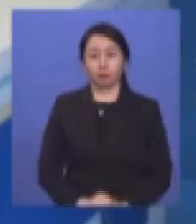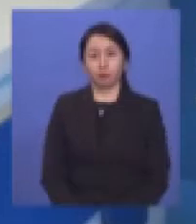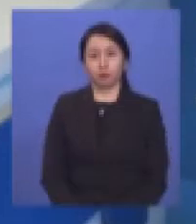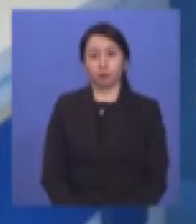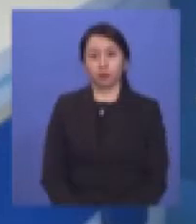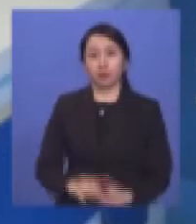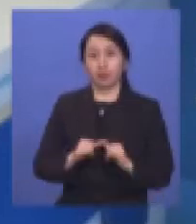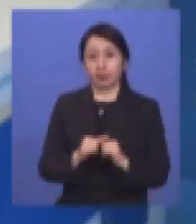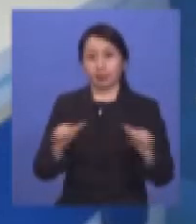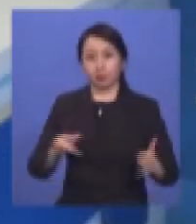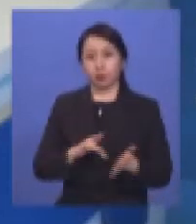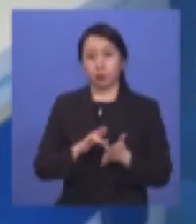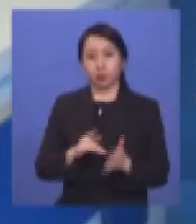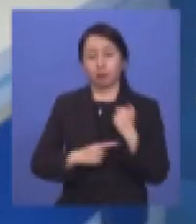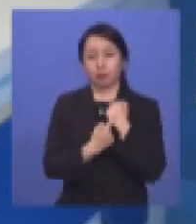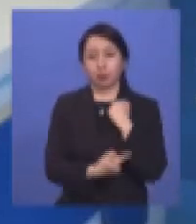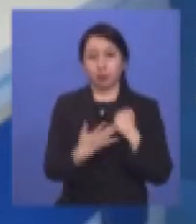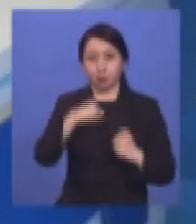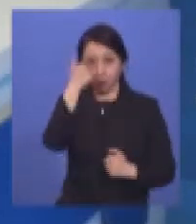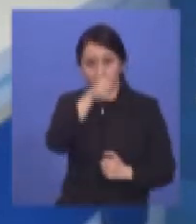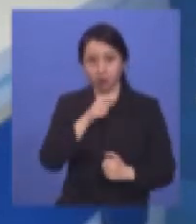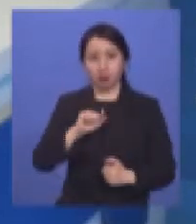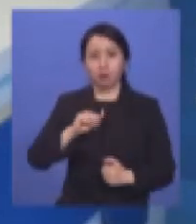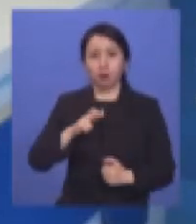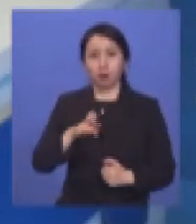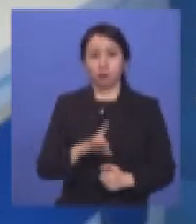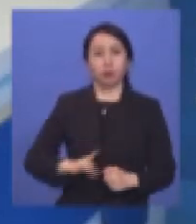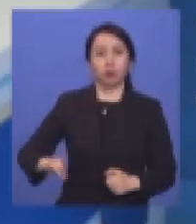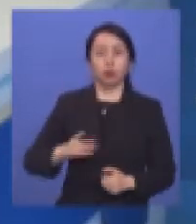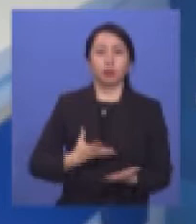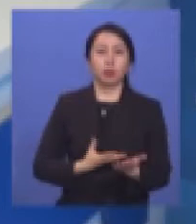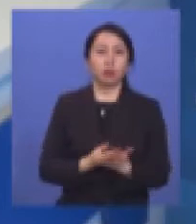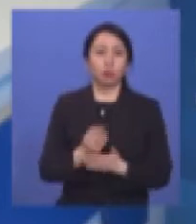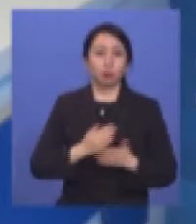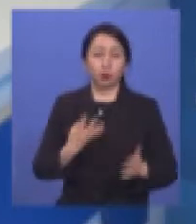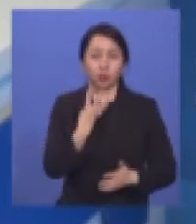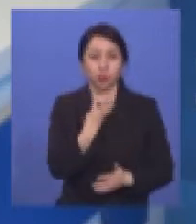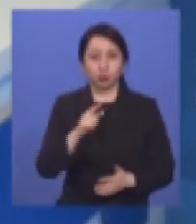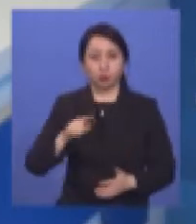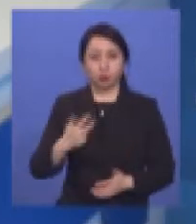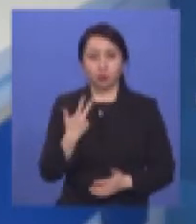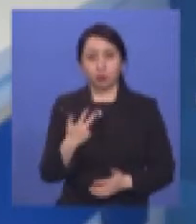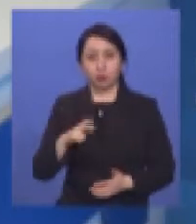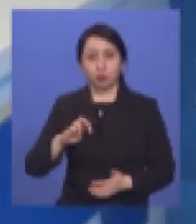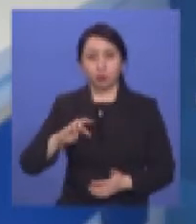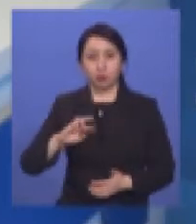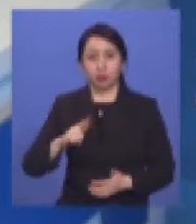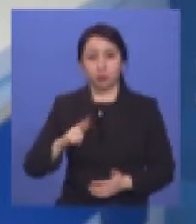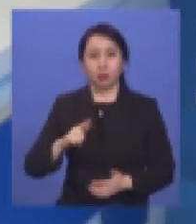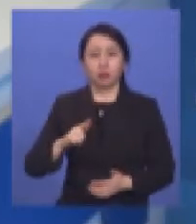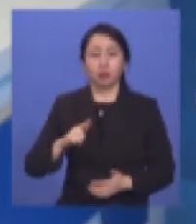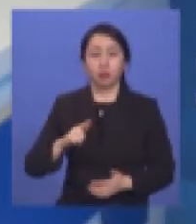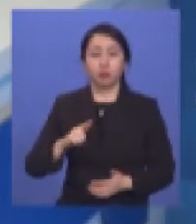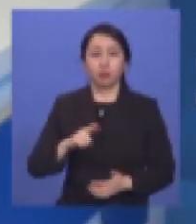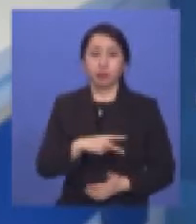на развитие туризма за последние пять лет в орто узком районе инвестировано более 4 миллиардов 300 миллионов